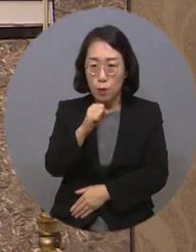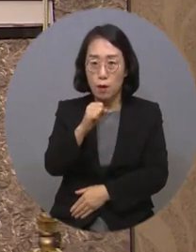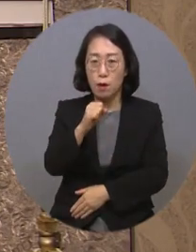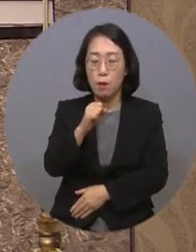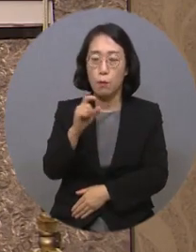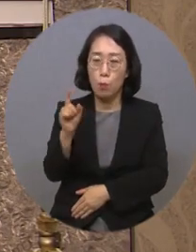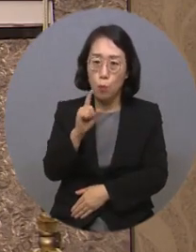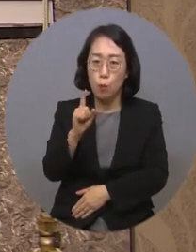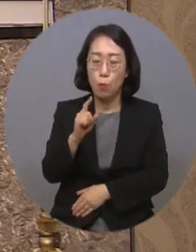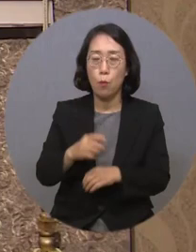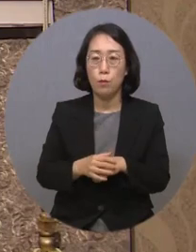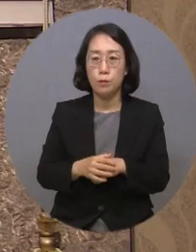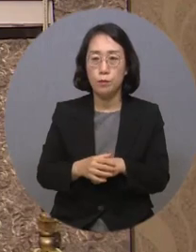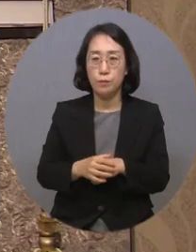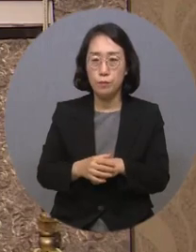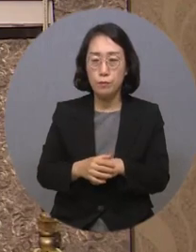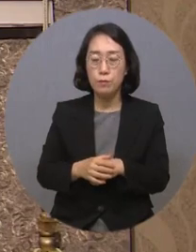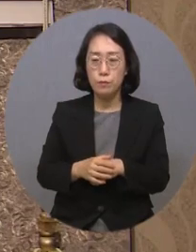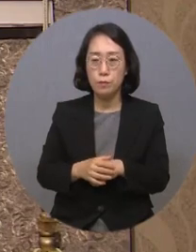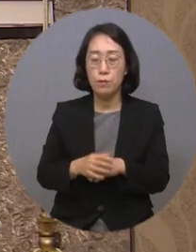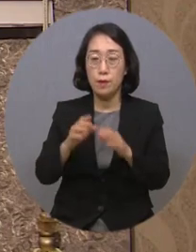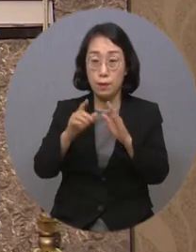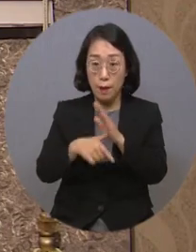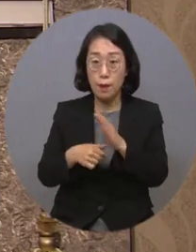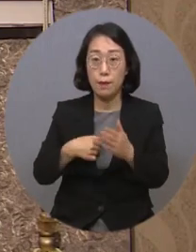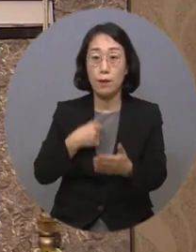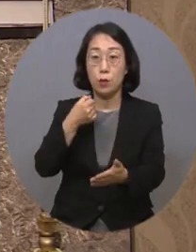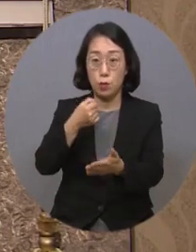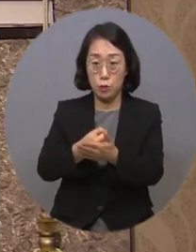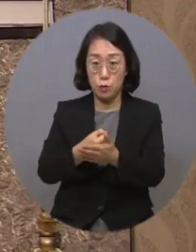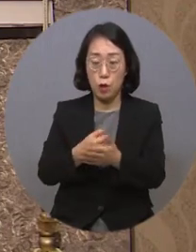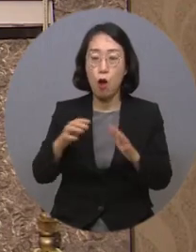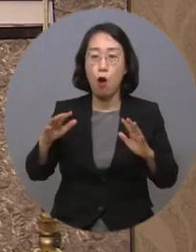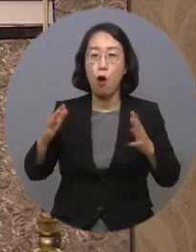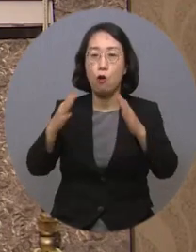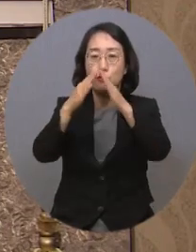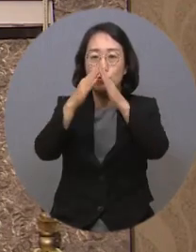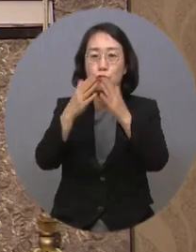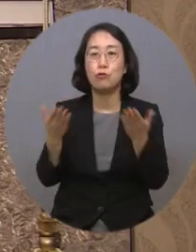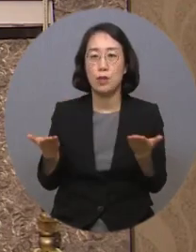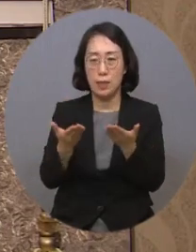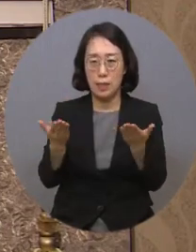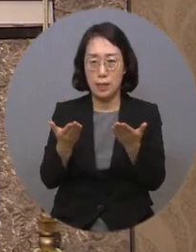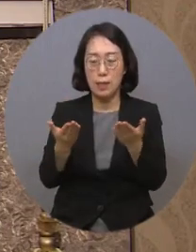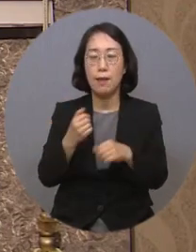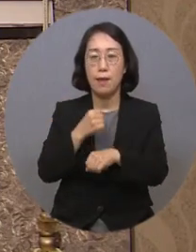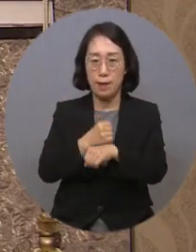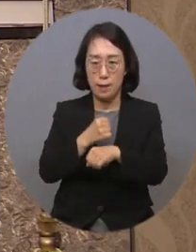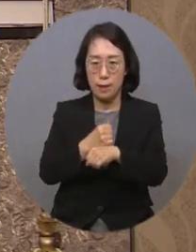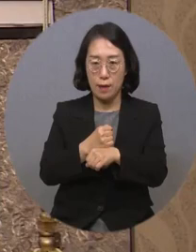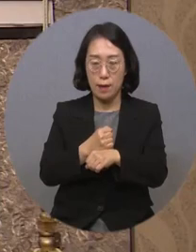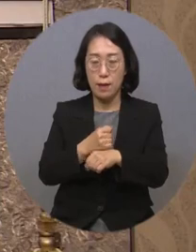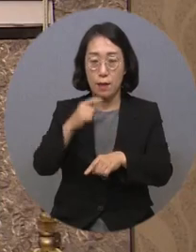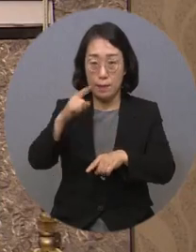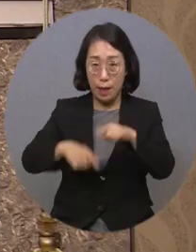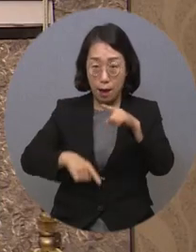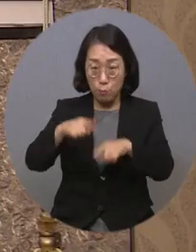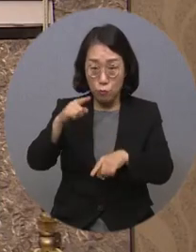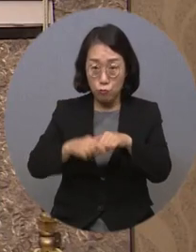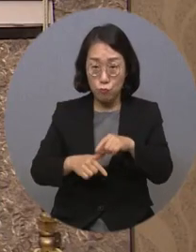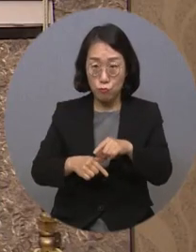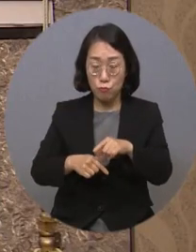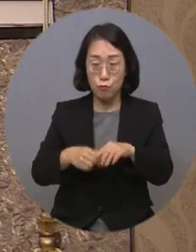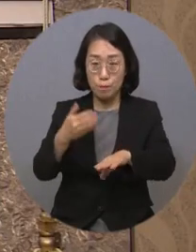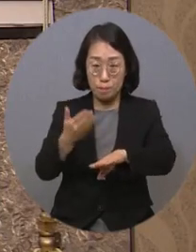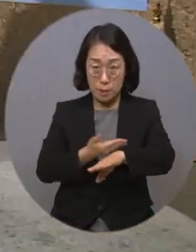좀 의미 있게 살 수 있을까. 그때 이제 제가 결정한 게 이제 건축업이었어요. 네. 그래서 목공소에서 이렇게 나무